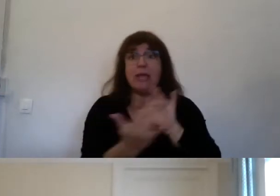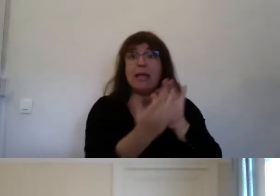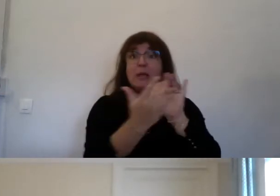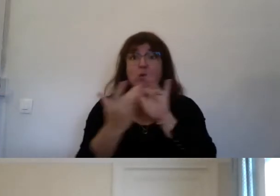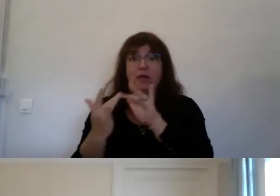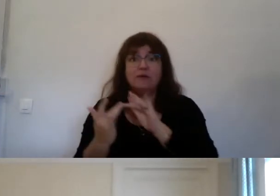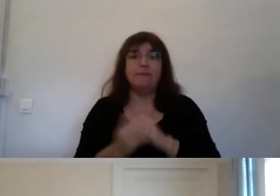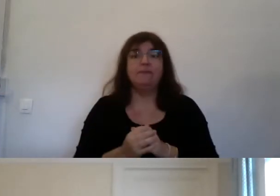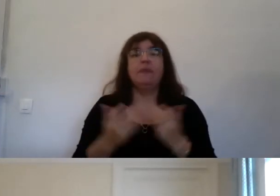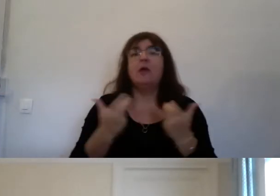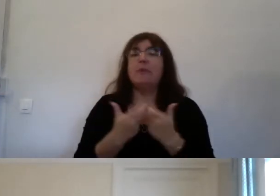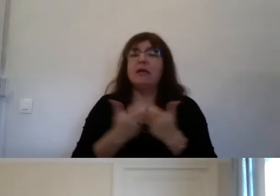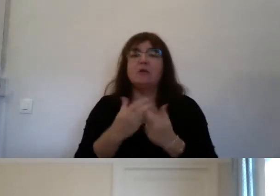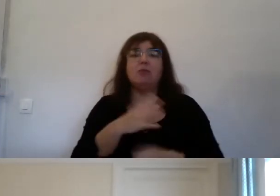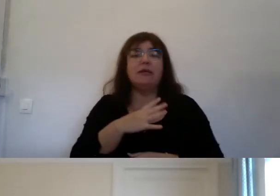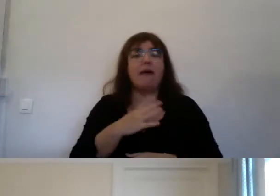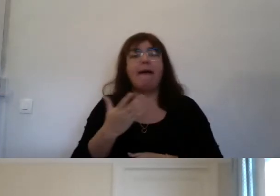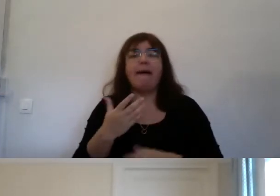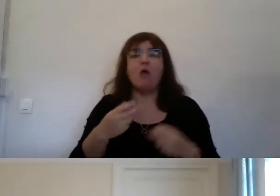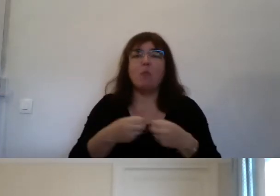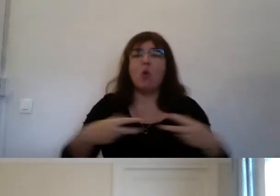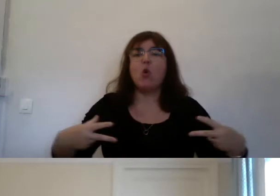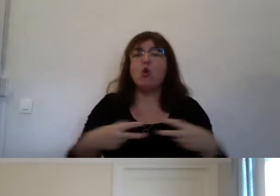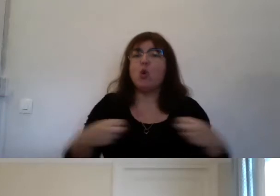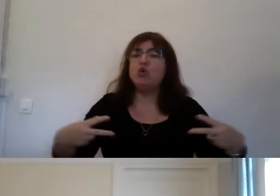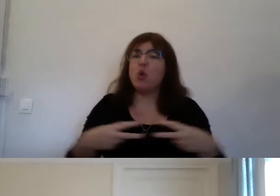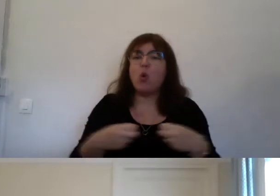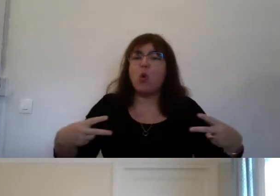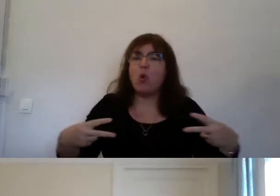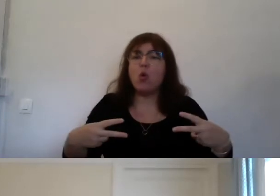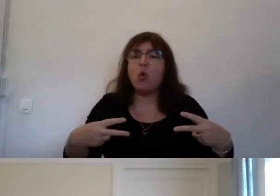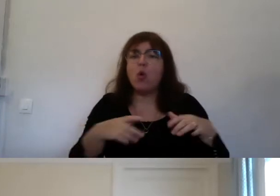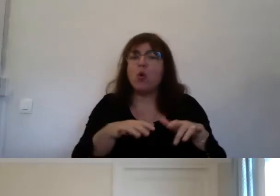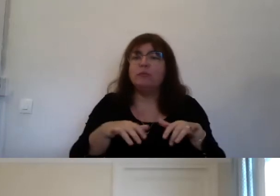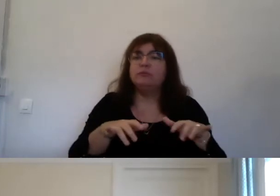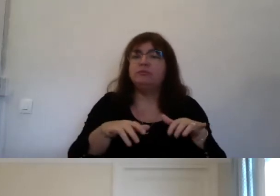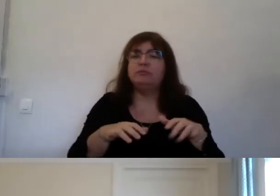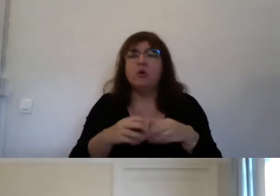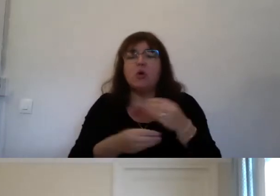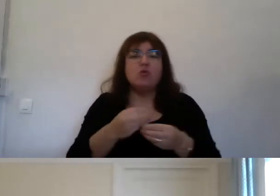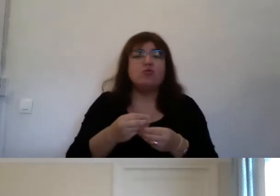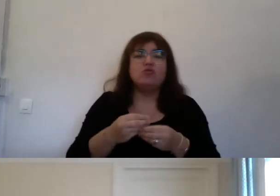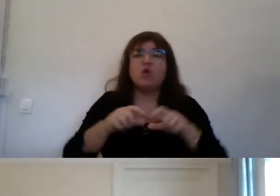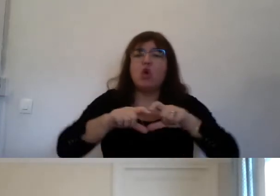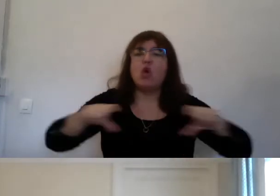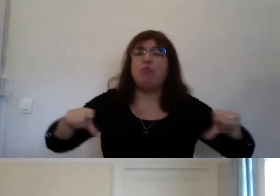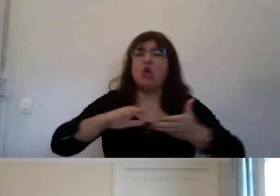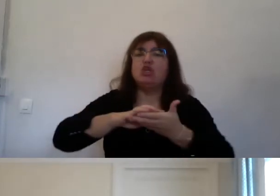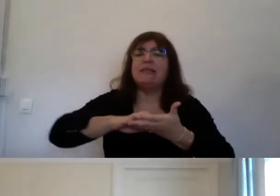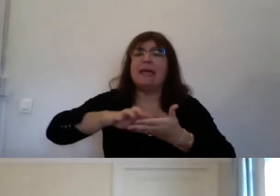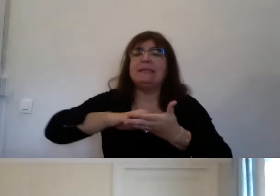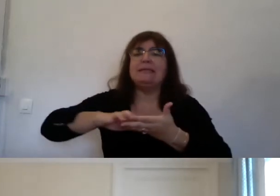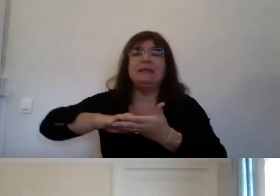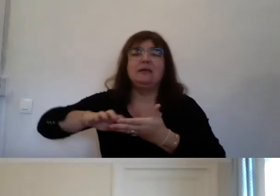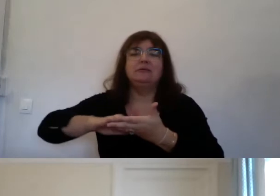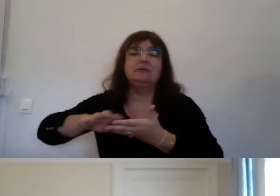de l'audiodescription mise en ligne, gratuitement bien évidemment, avec des planches tactiles s'il y avait des aidants à côté, qui